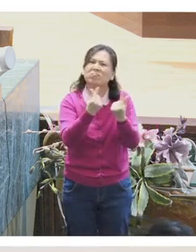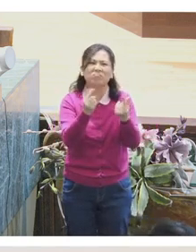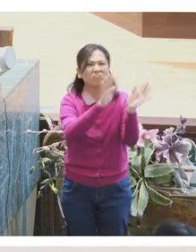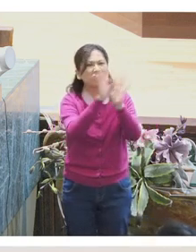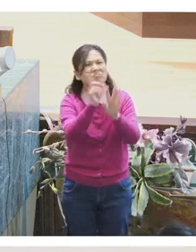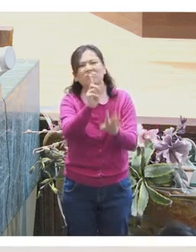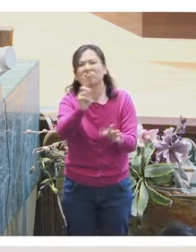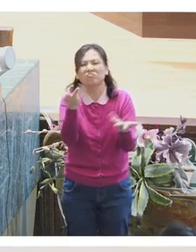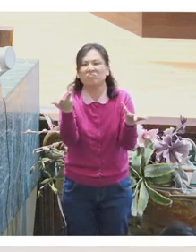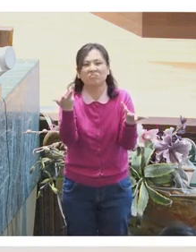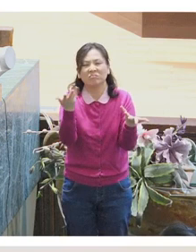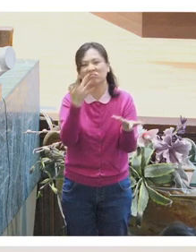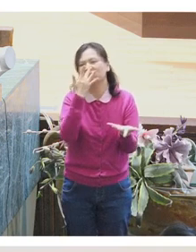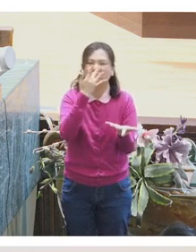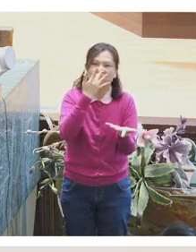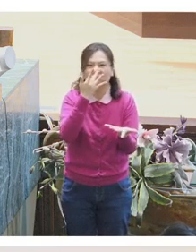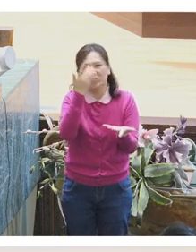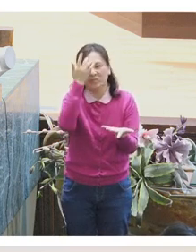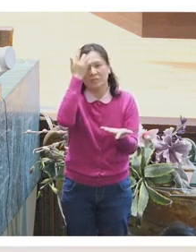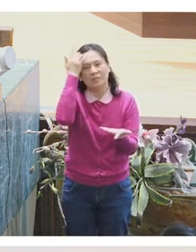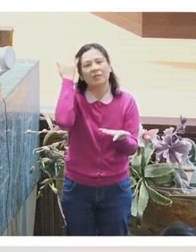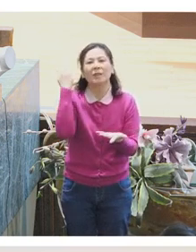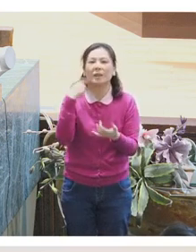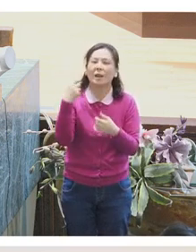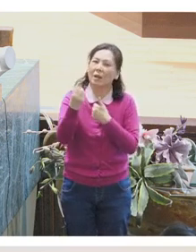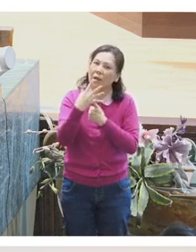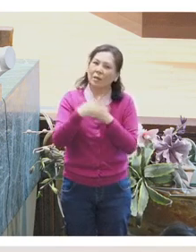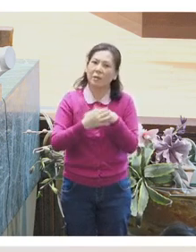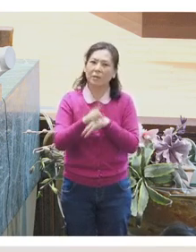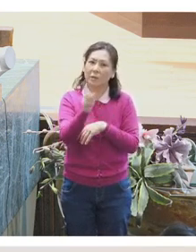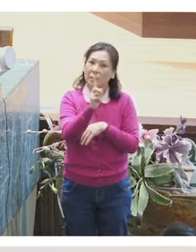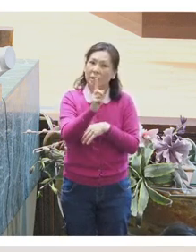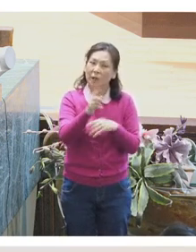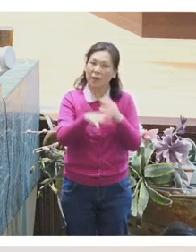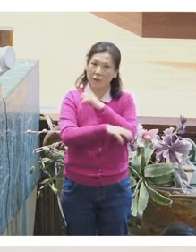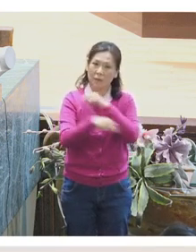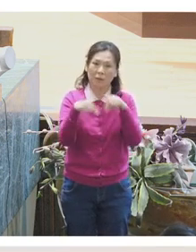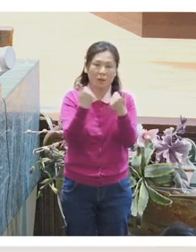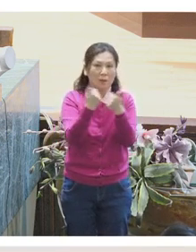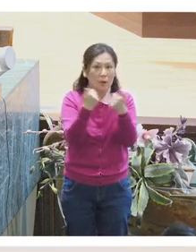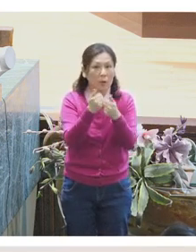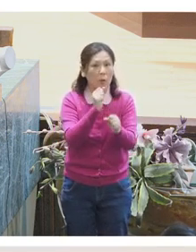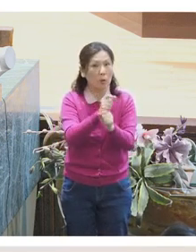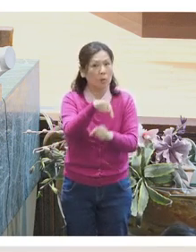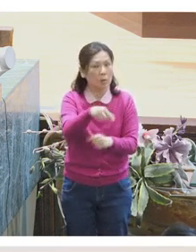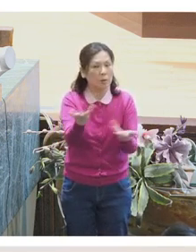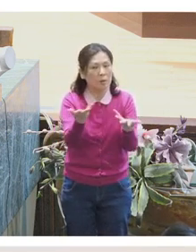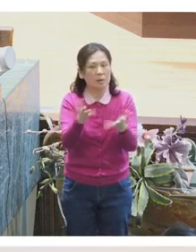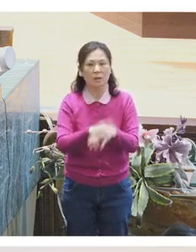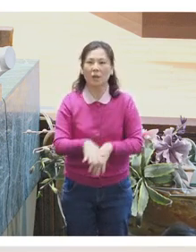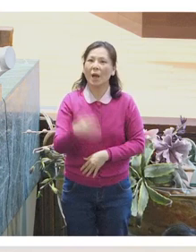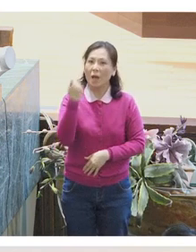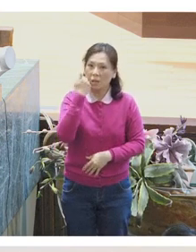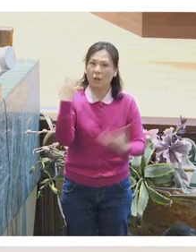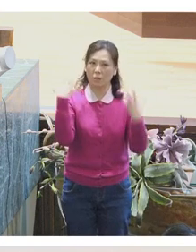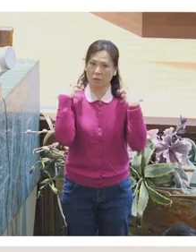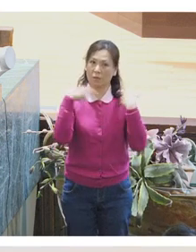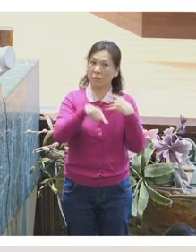们就是这个是哪一个基金会在做这件事情，然后这个基金会谁是在负责这件事情。